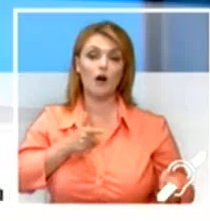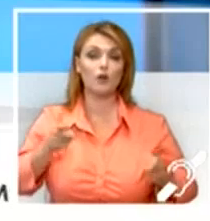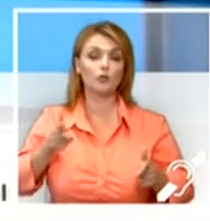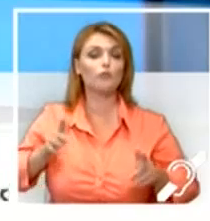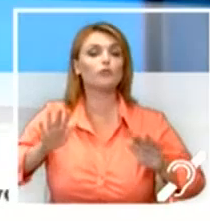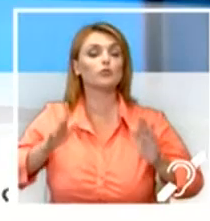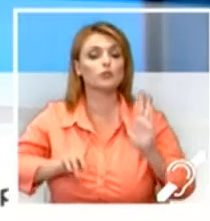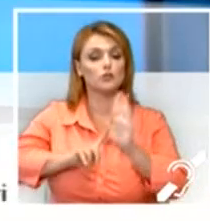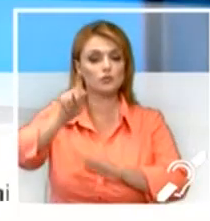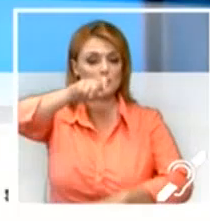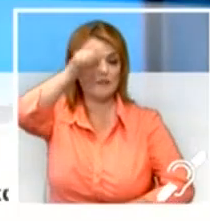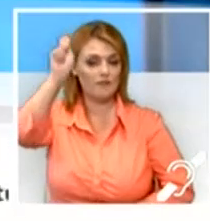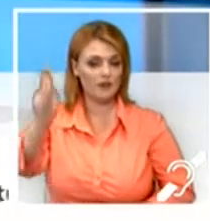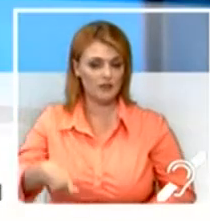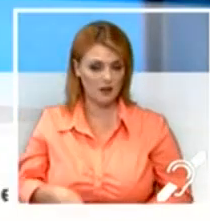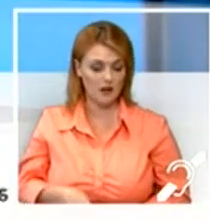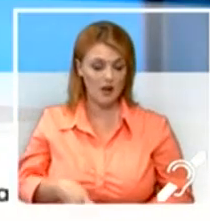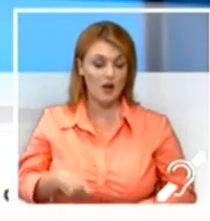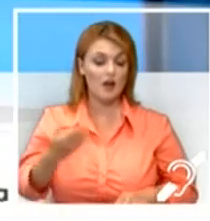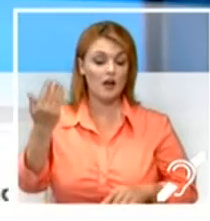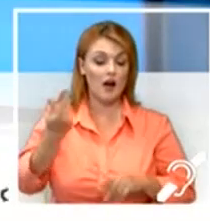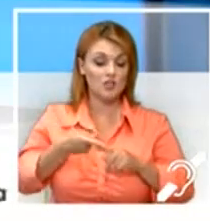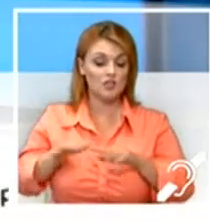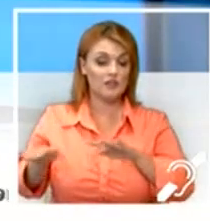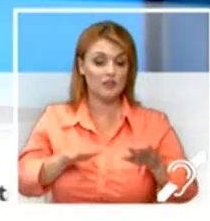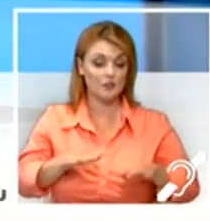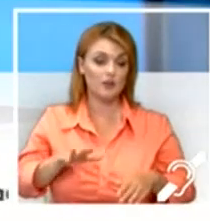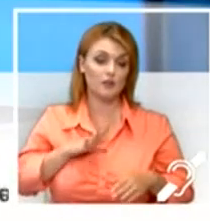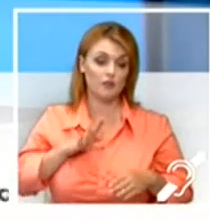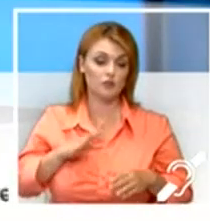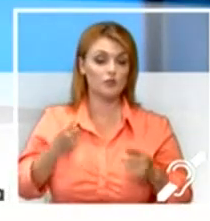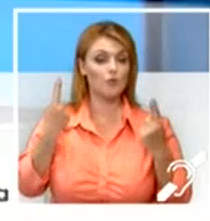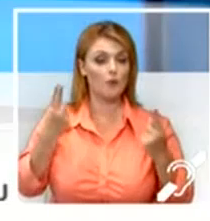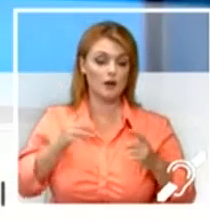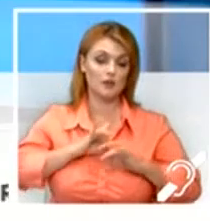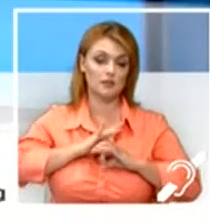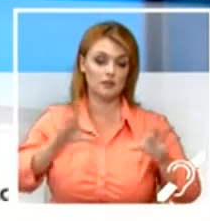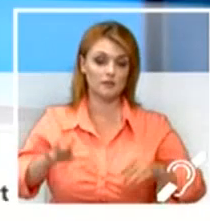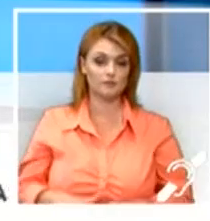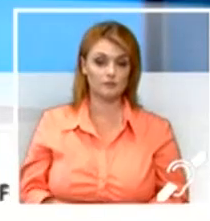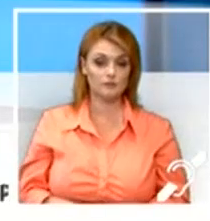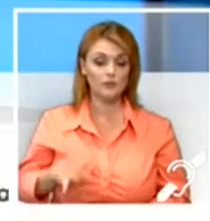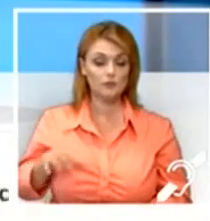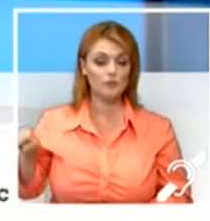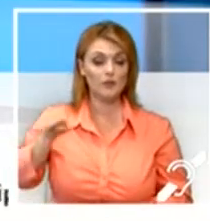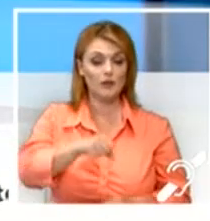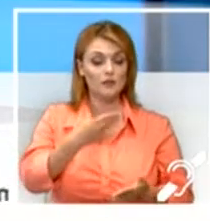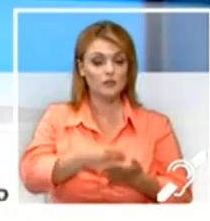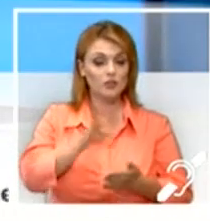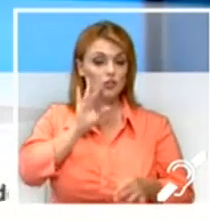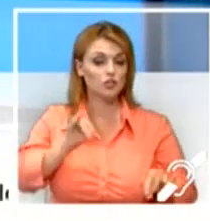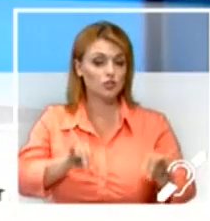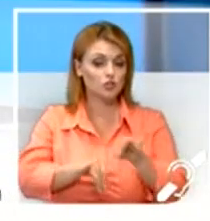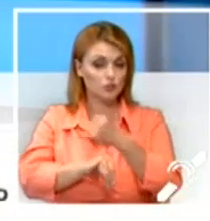iar evenimentul a fost sărbătorit cu fast de regimul comunist de la Pyongyang. Kim Jong-un a venit cu soția și a fost însoțit